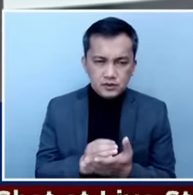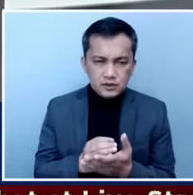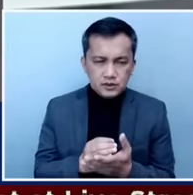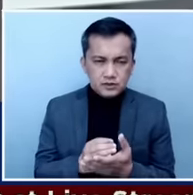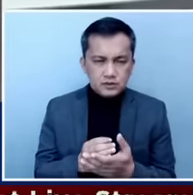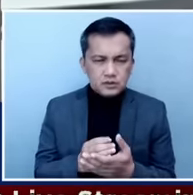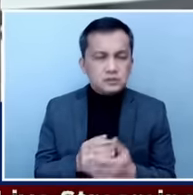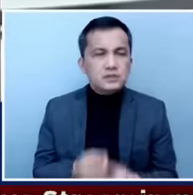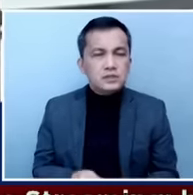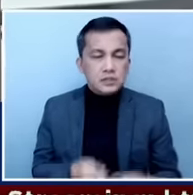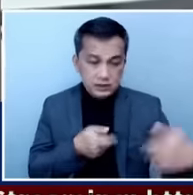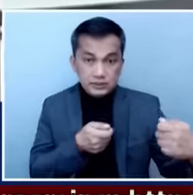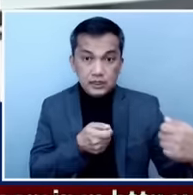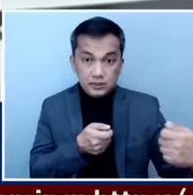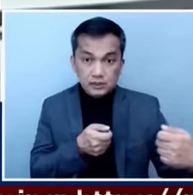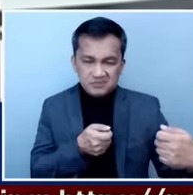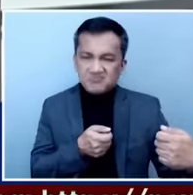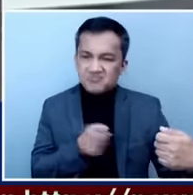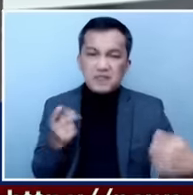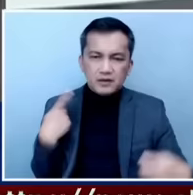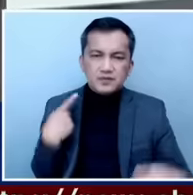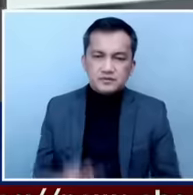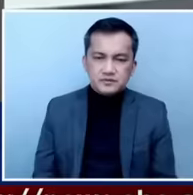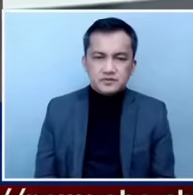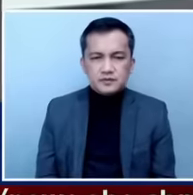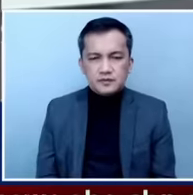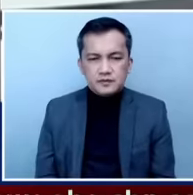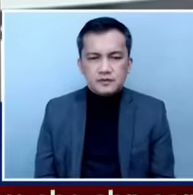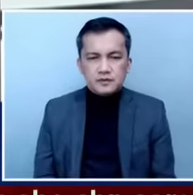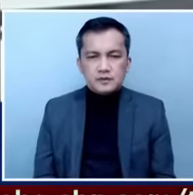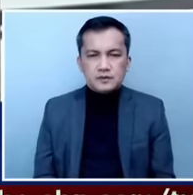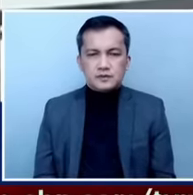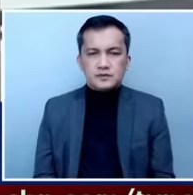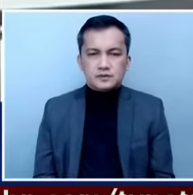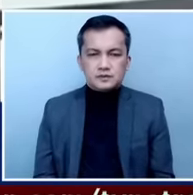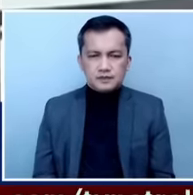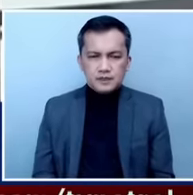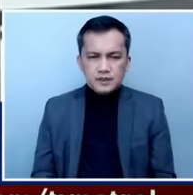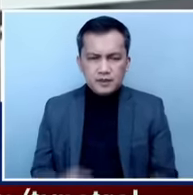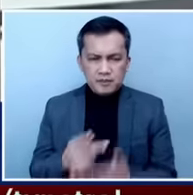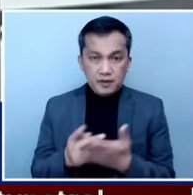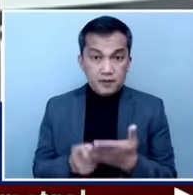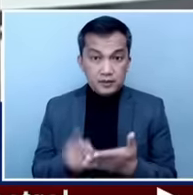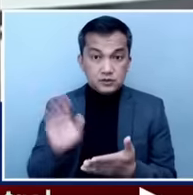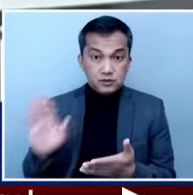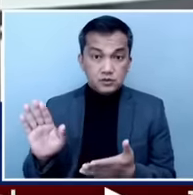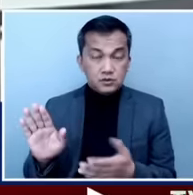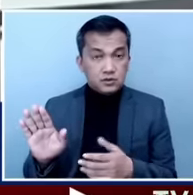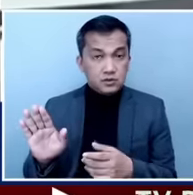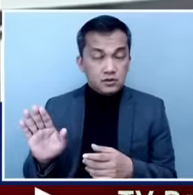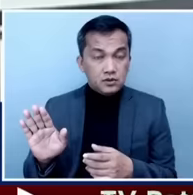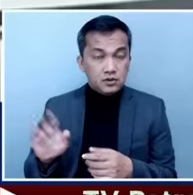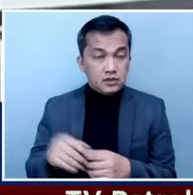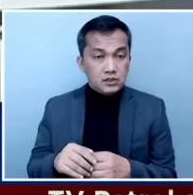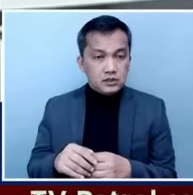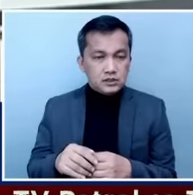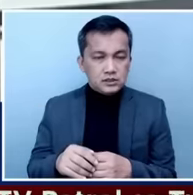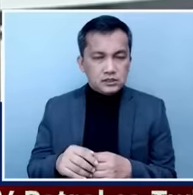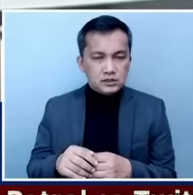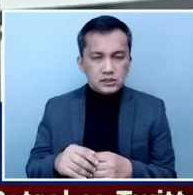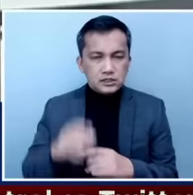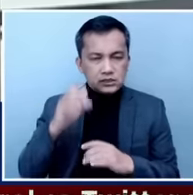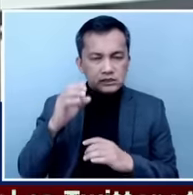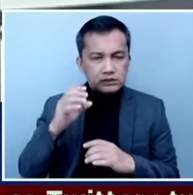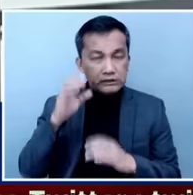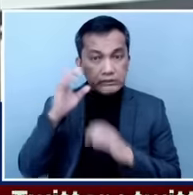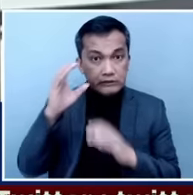ng text messages, no? Merong parts doon na pag hindi nagkakaintindihan itong